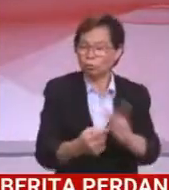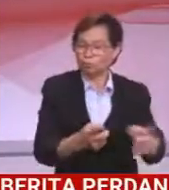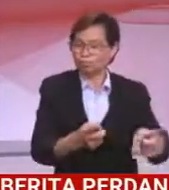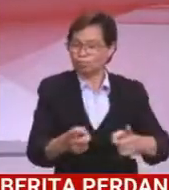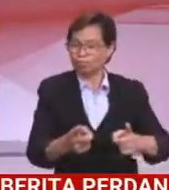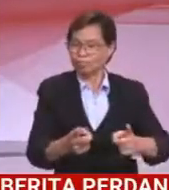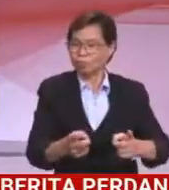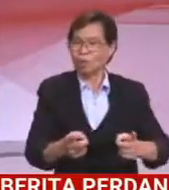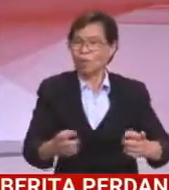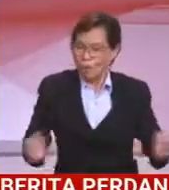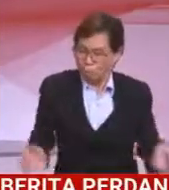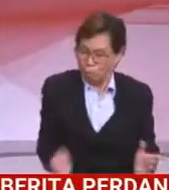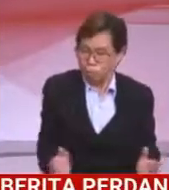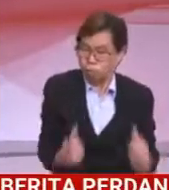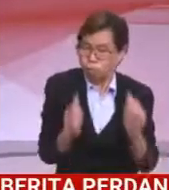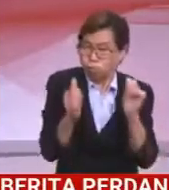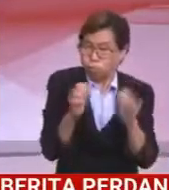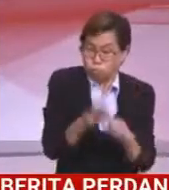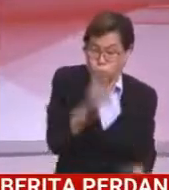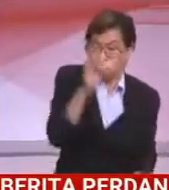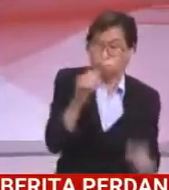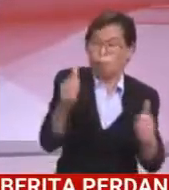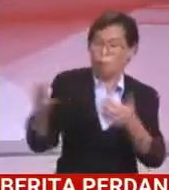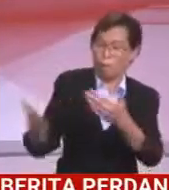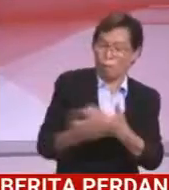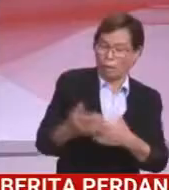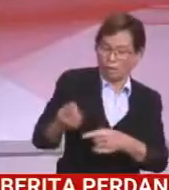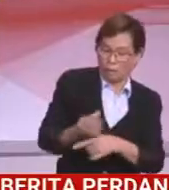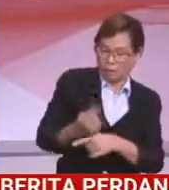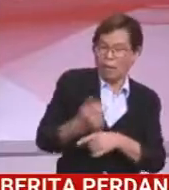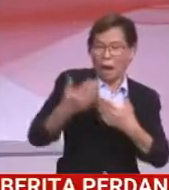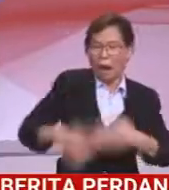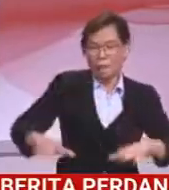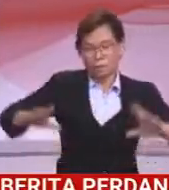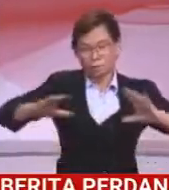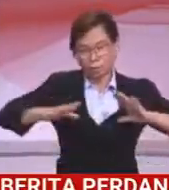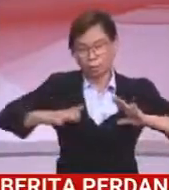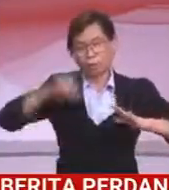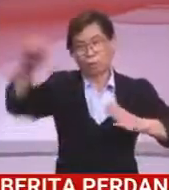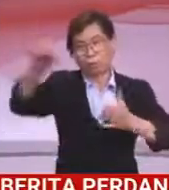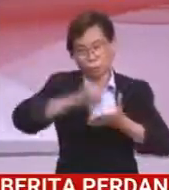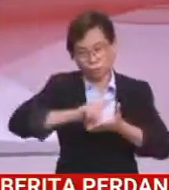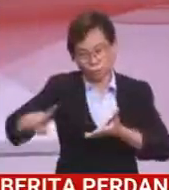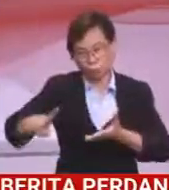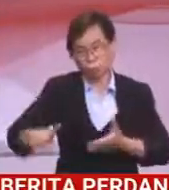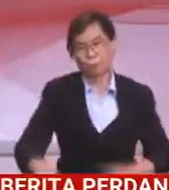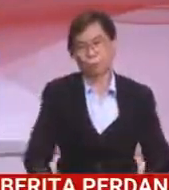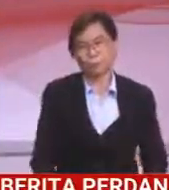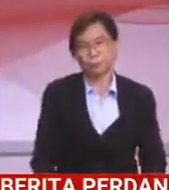dan motivasi yang tinggi untuk kembali menjalani latihan selepas diberi cuti selama seminggu